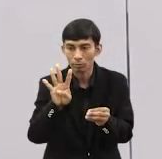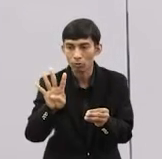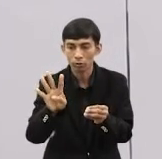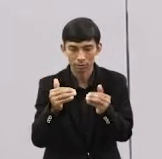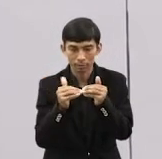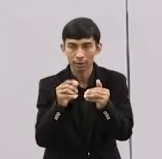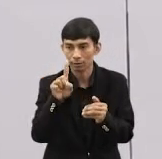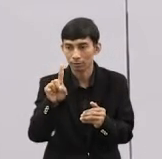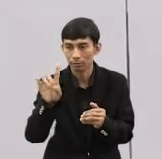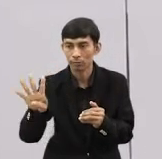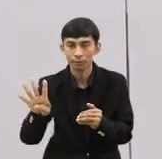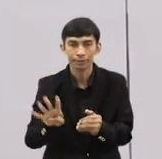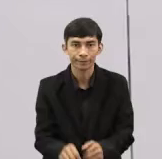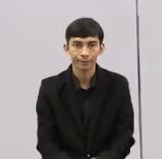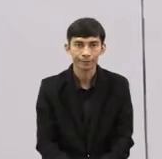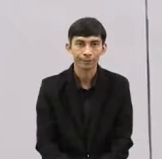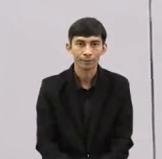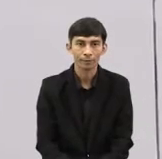buồn